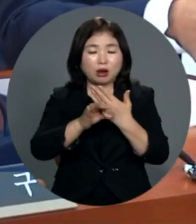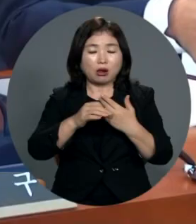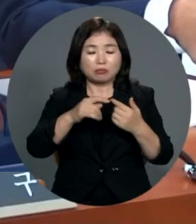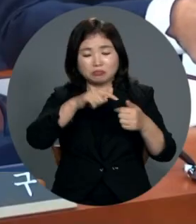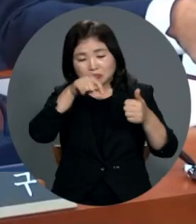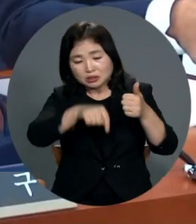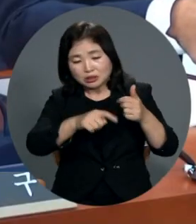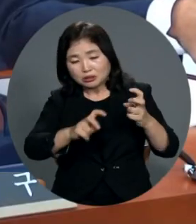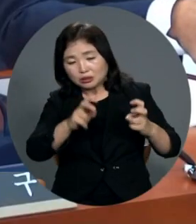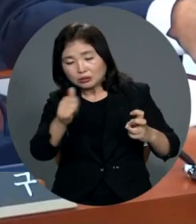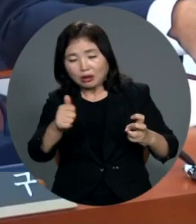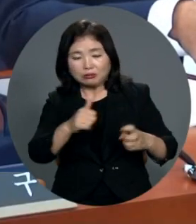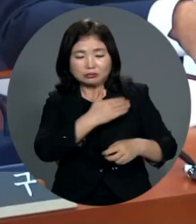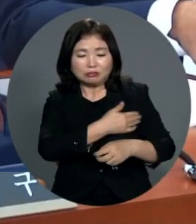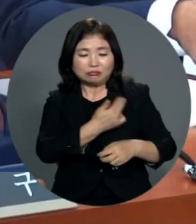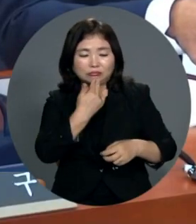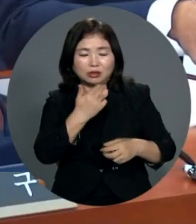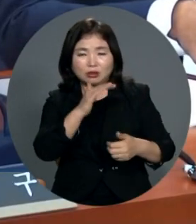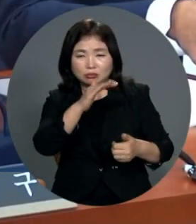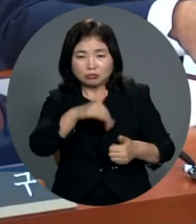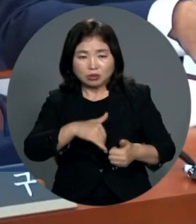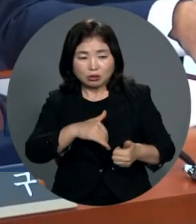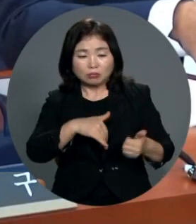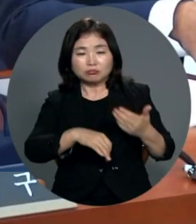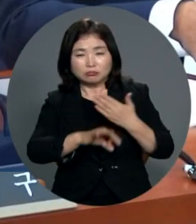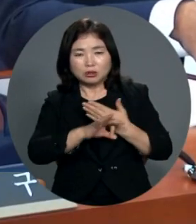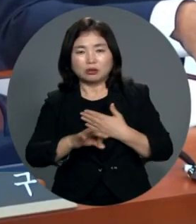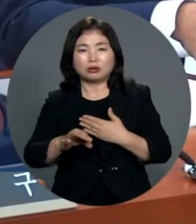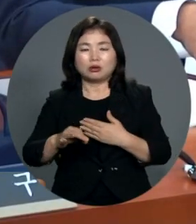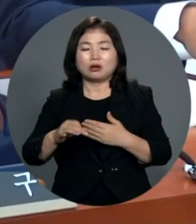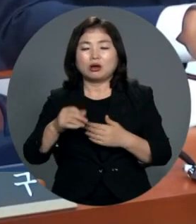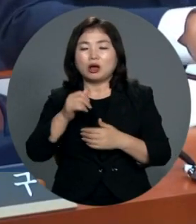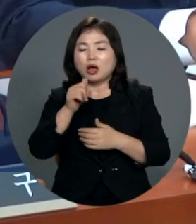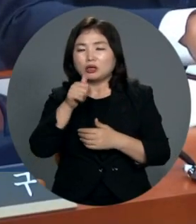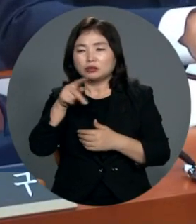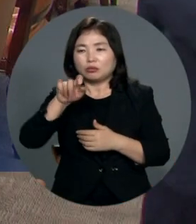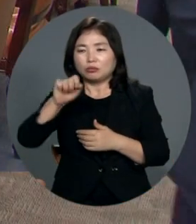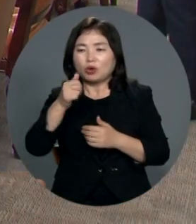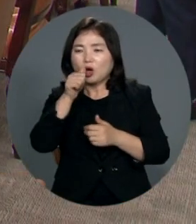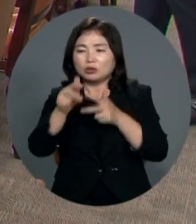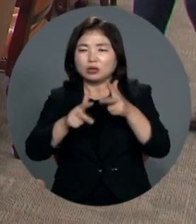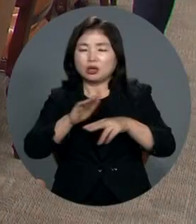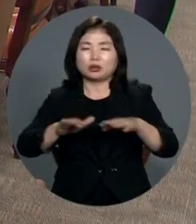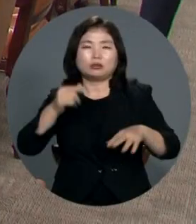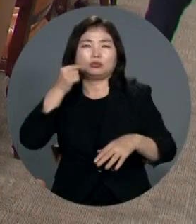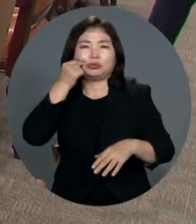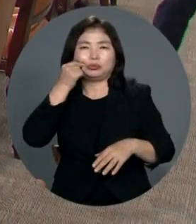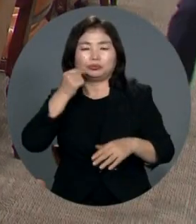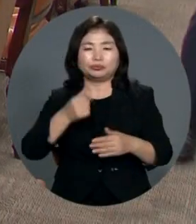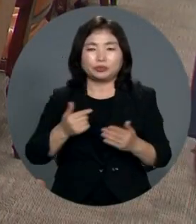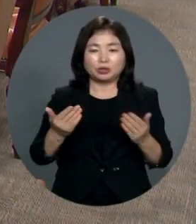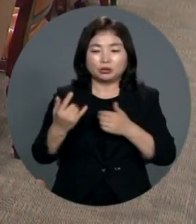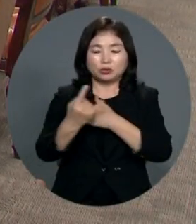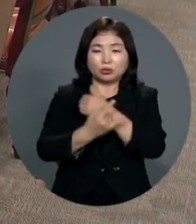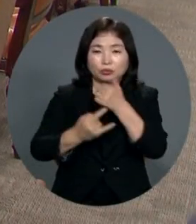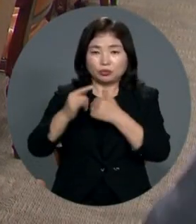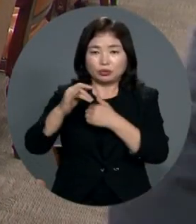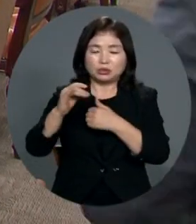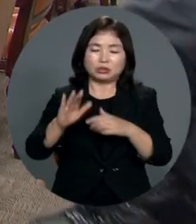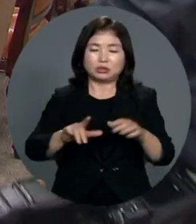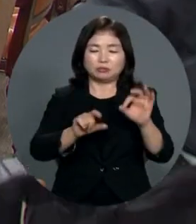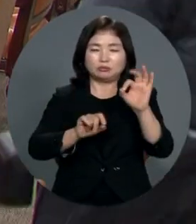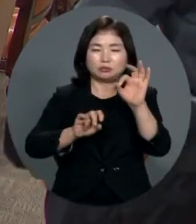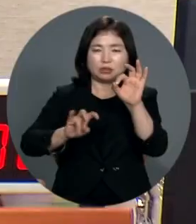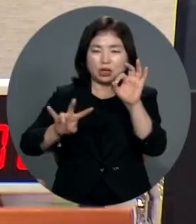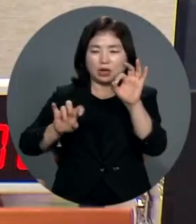불러 세운다면 석포재련소 문제는 영원히 해결할 수 없을 겁니다. 환노 의원들은 오는 24일